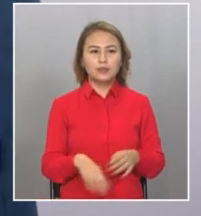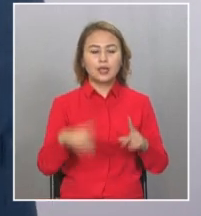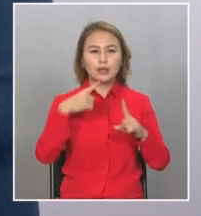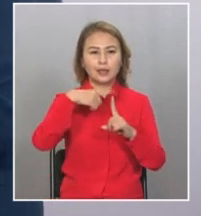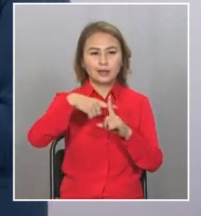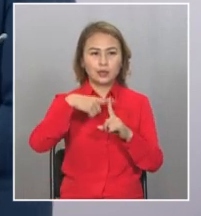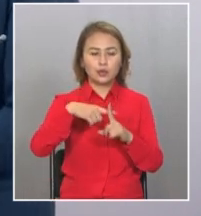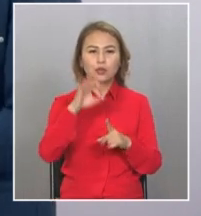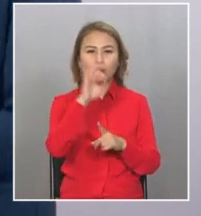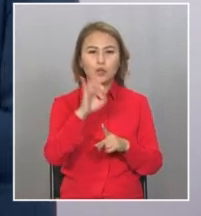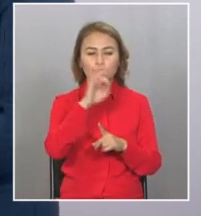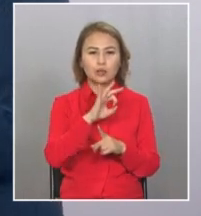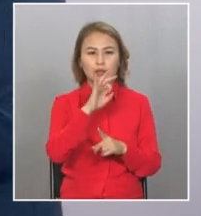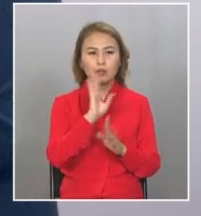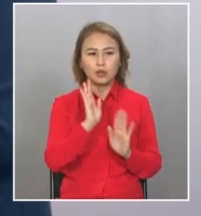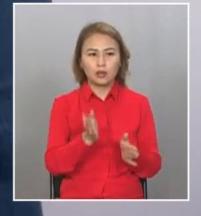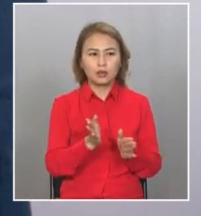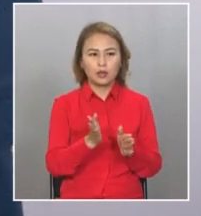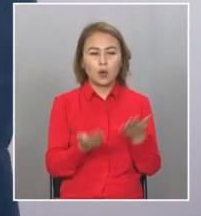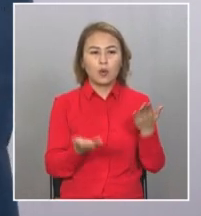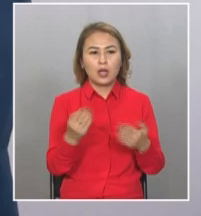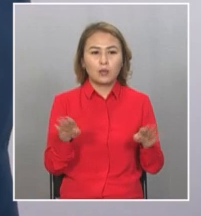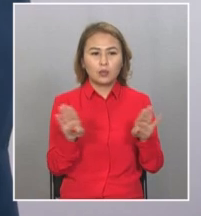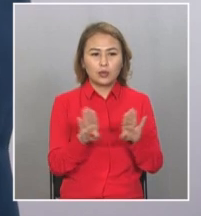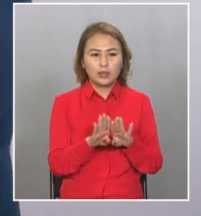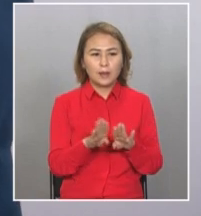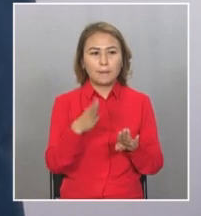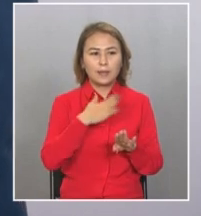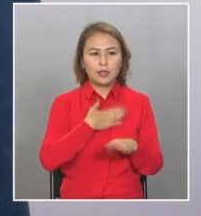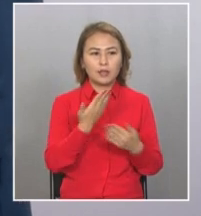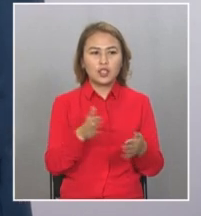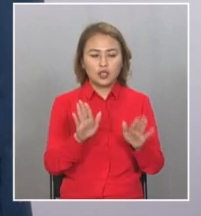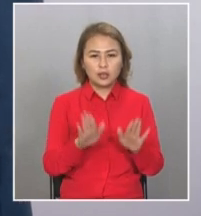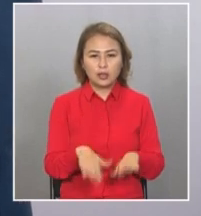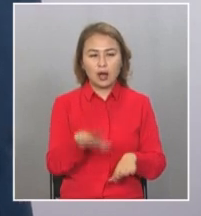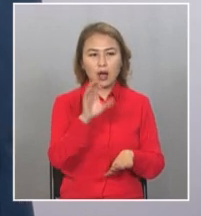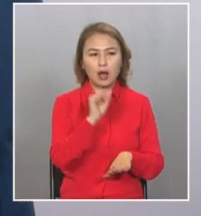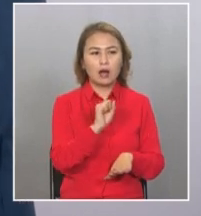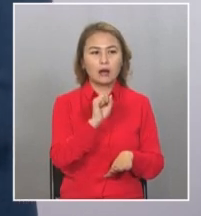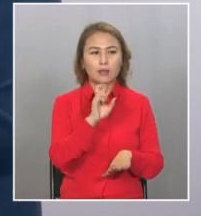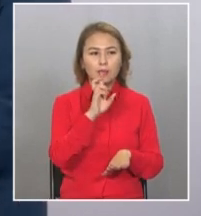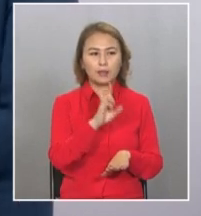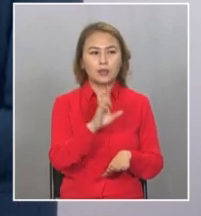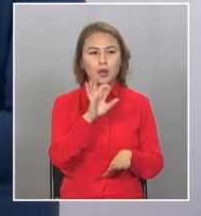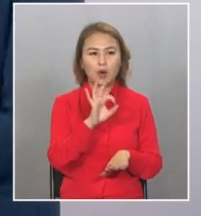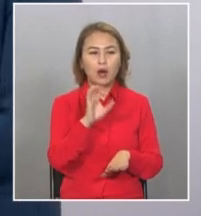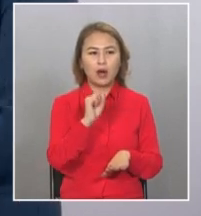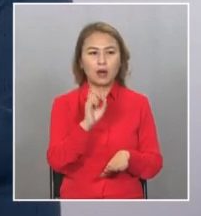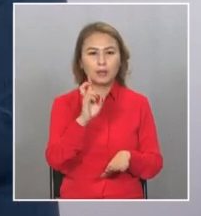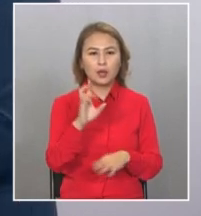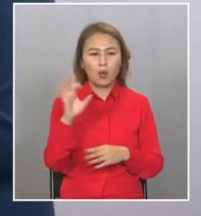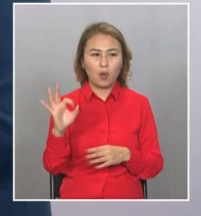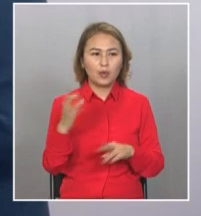қиылысу нүктесінде қақ бөлінеді. Олай болатын болса, біз мына жердегі АБО үш бұрышын қарастырайық.